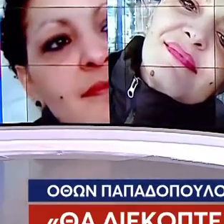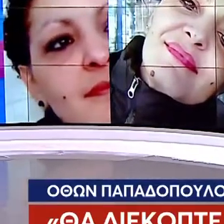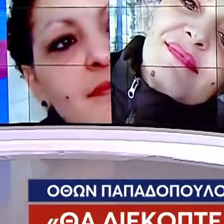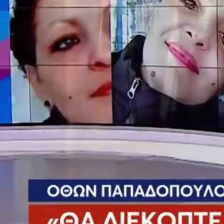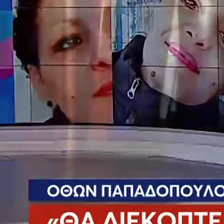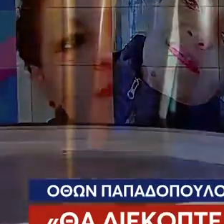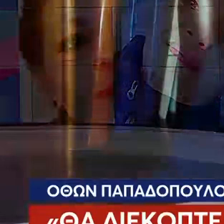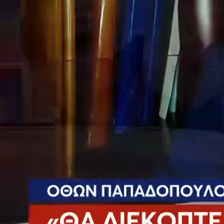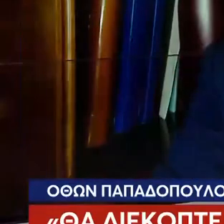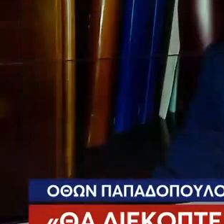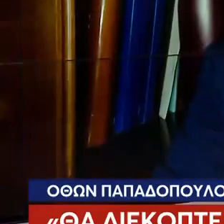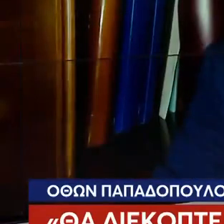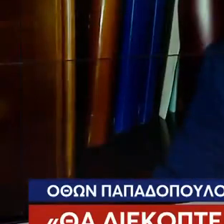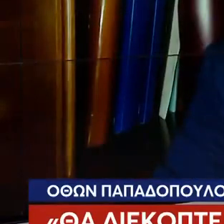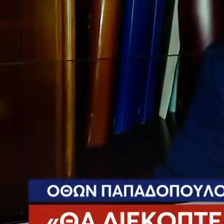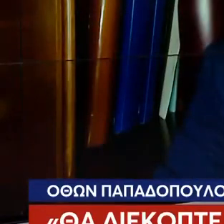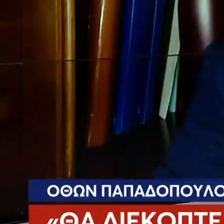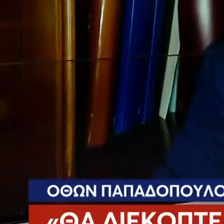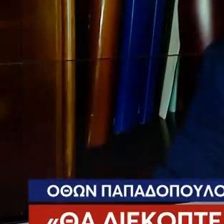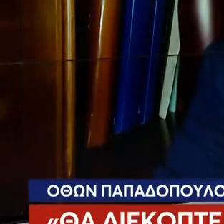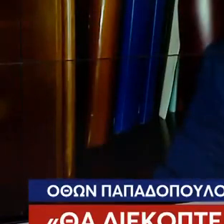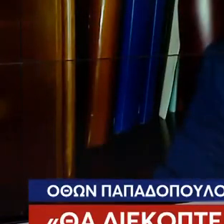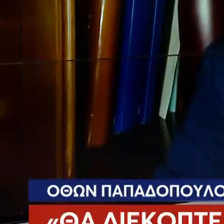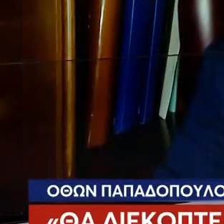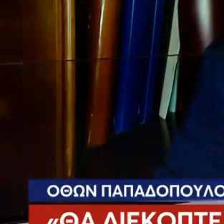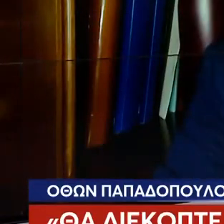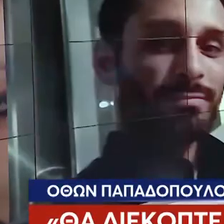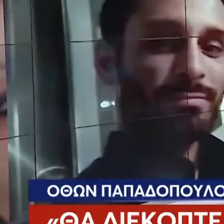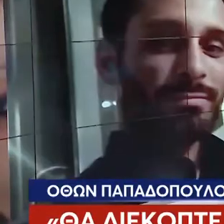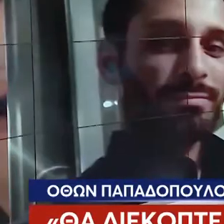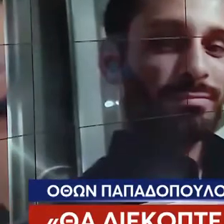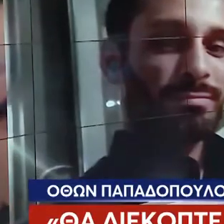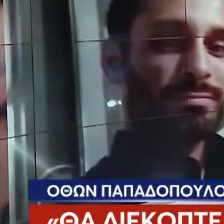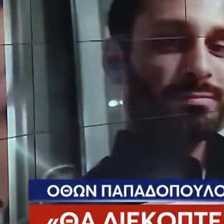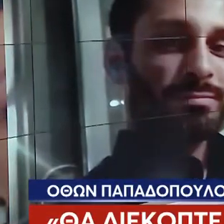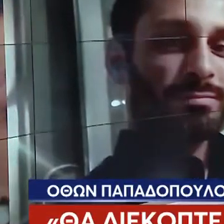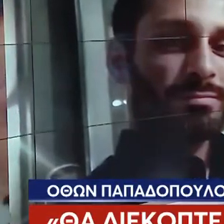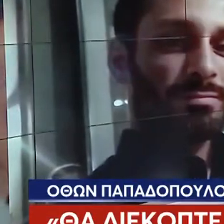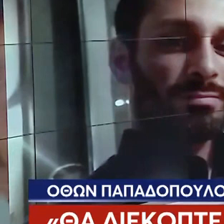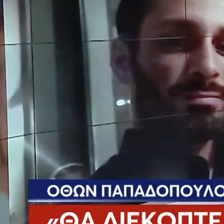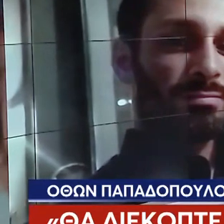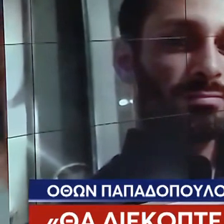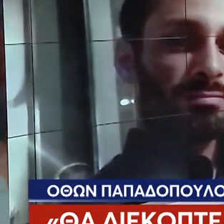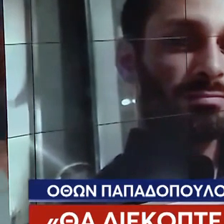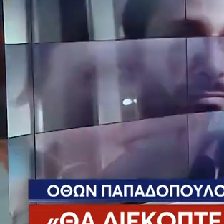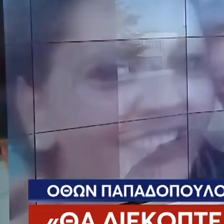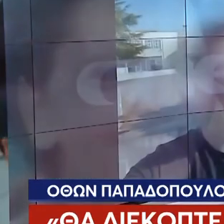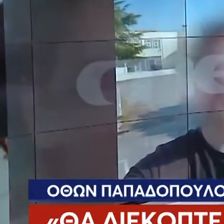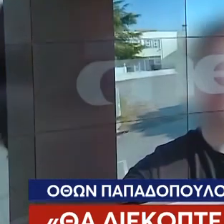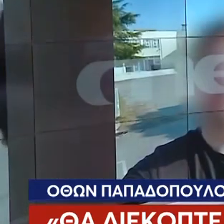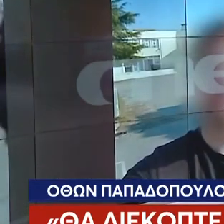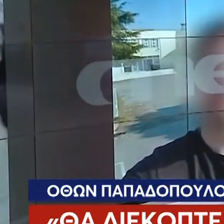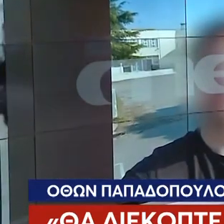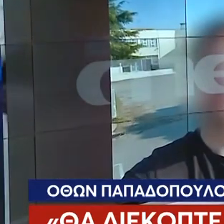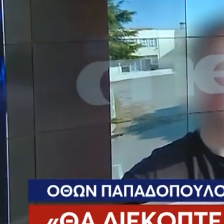Αν τη σκότωσε ο άλλος, τότε εκείνος, γιατί δεν πήγε αμέσως στην αστυνομία να πει τι έγινε, και γιατί είχε